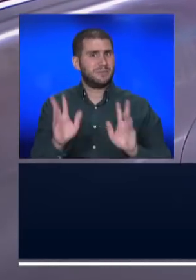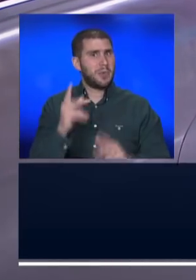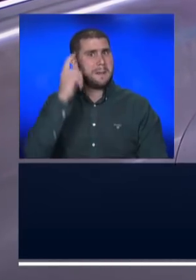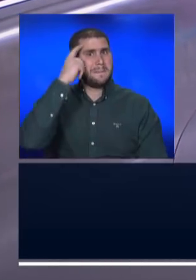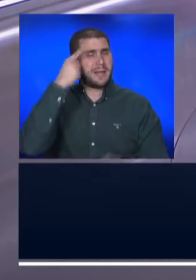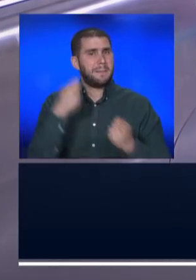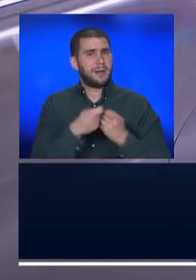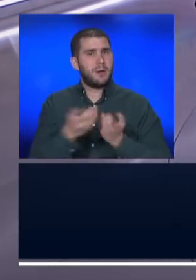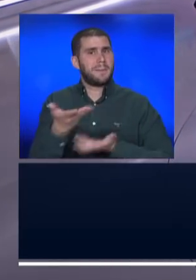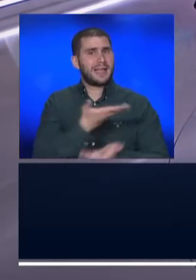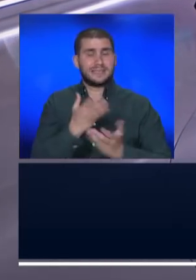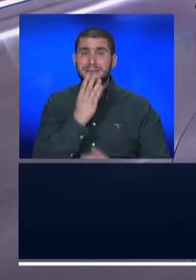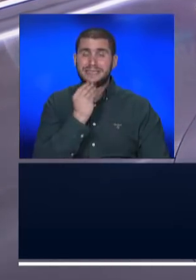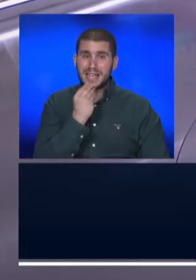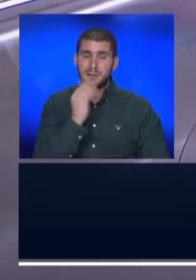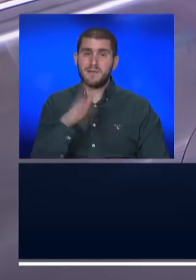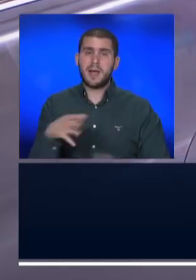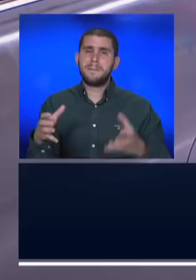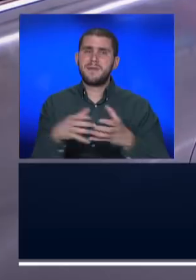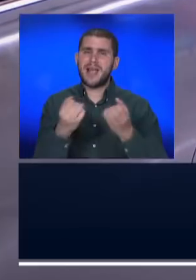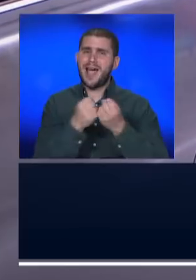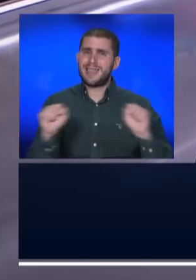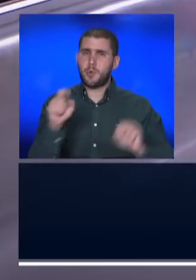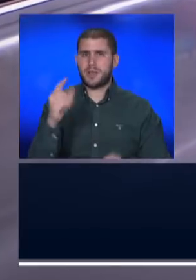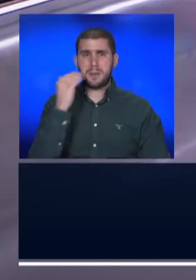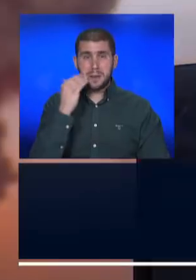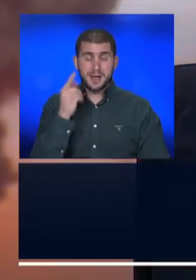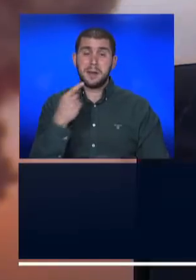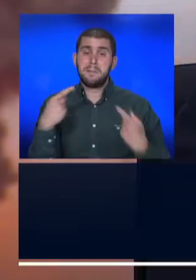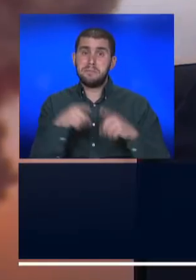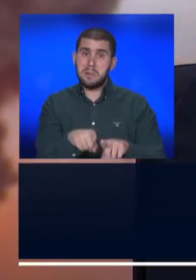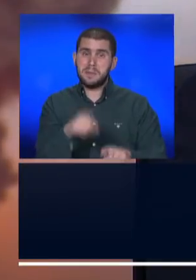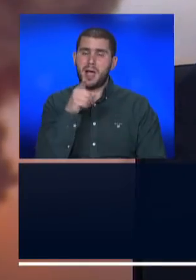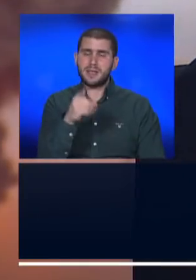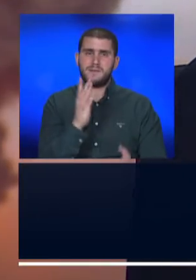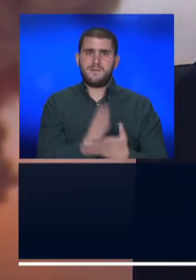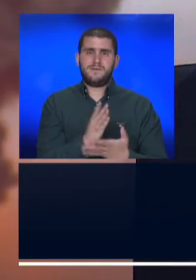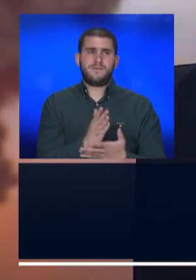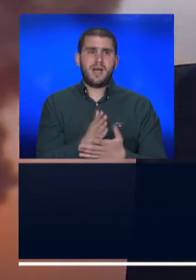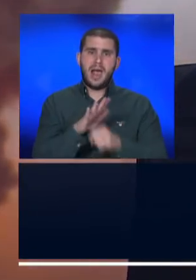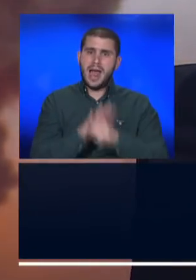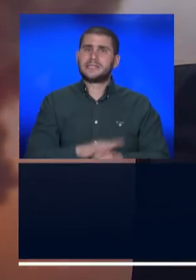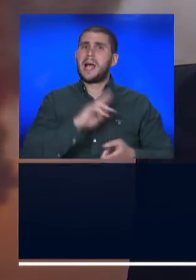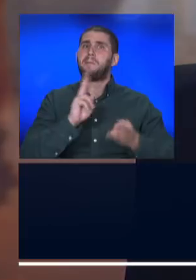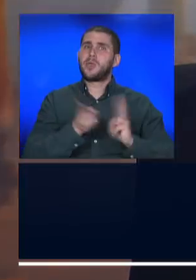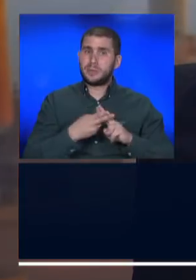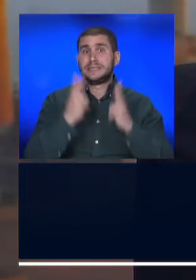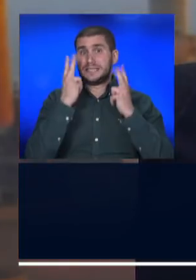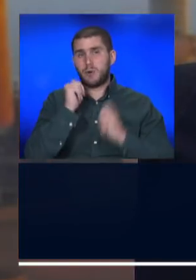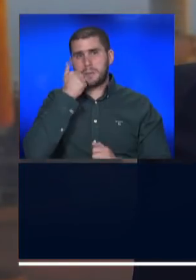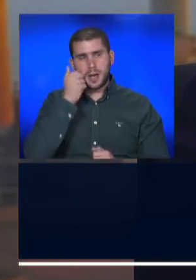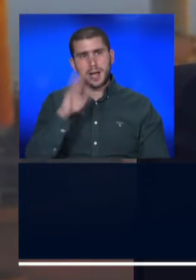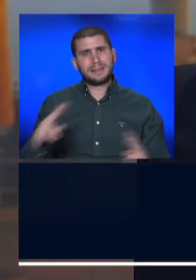ישראל והמפלגה הדמוקרטית, ושבמקביל אתה לוקח את הלחץ הבינלאומי שצפוי מחר גם מצד צרפת, גם